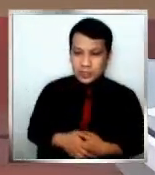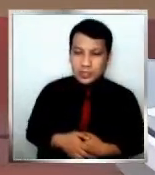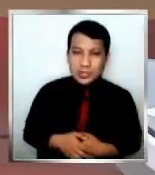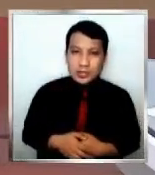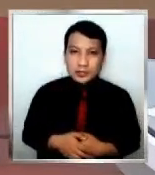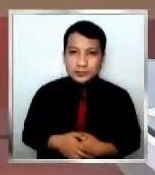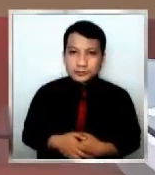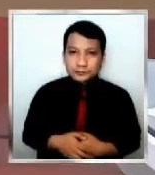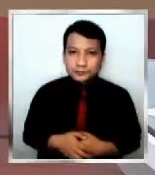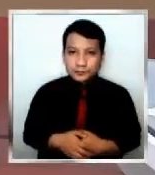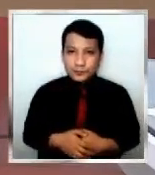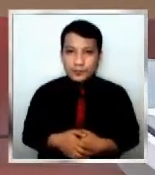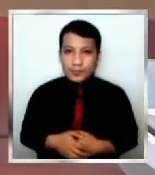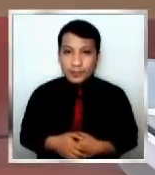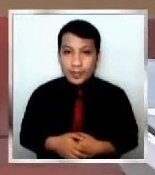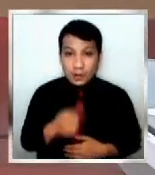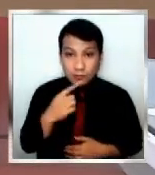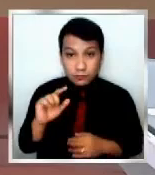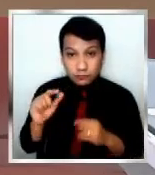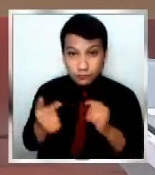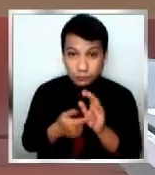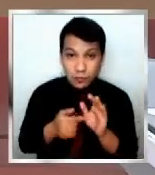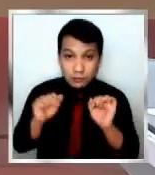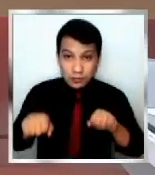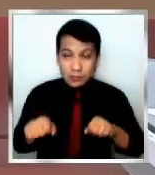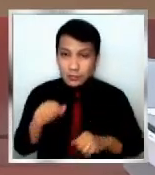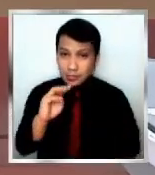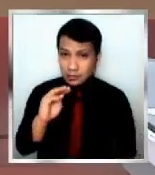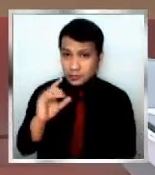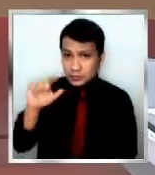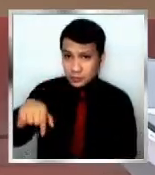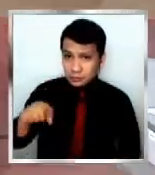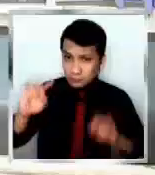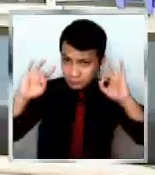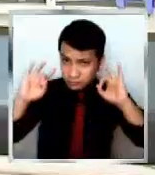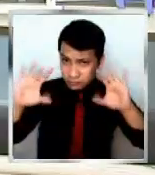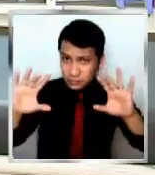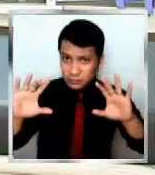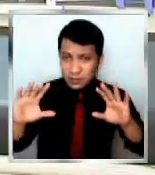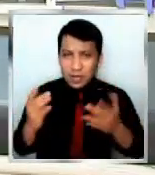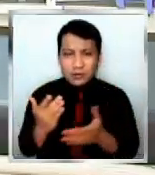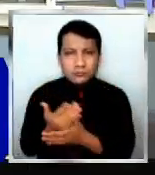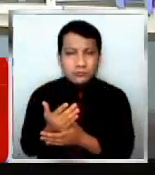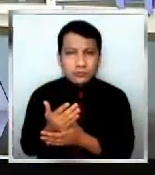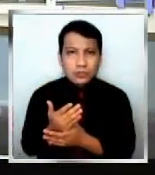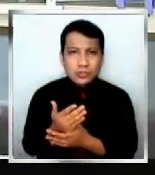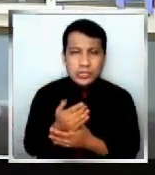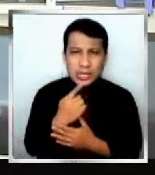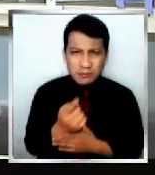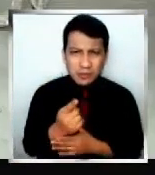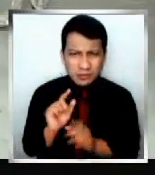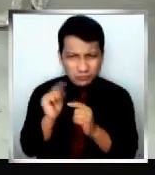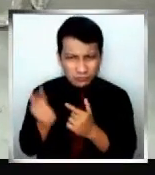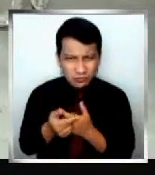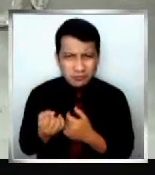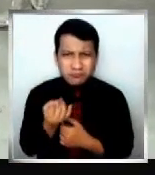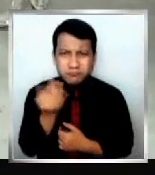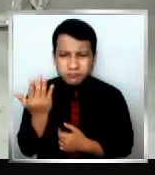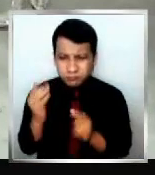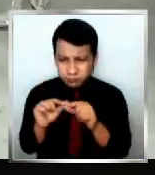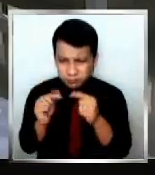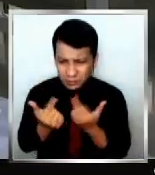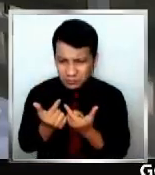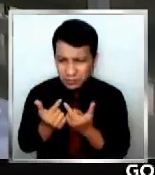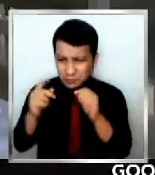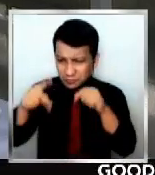Octa Research Group na nananatiling nasa moderate risk ang Pilipinas sa COVID-19. Ang sabi ng grupo, may ilang pa rin kasing lugar sa bansa na